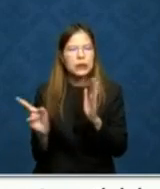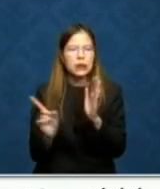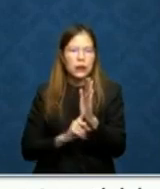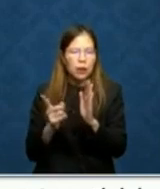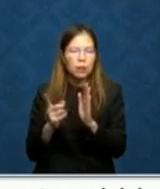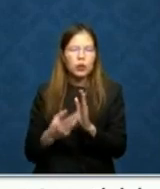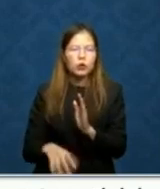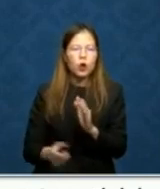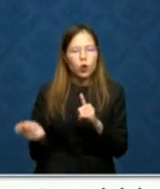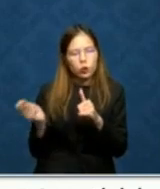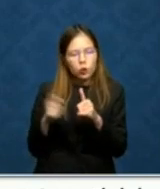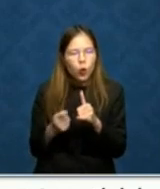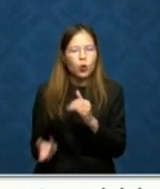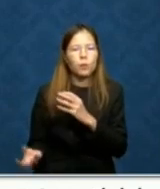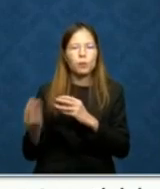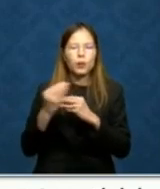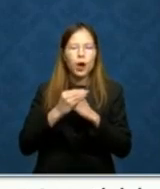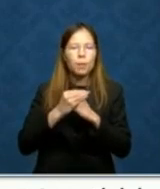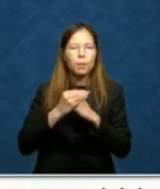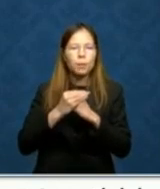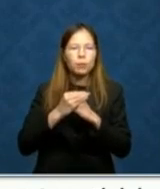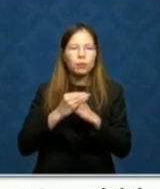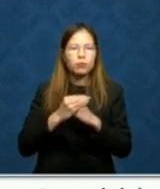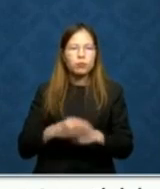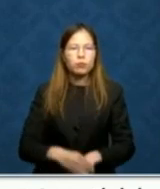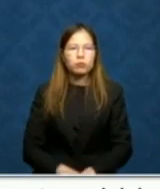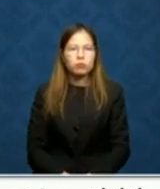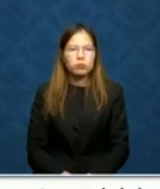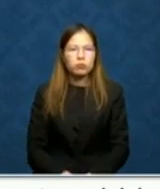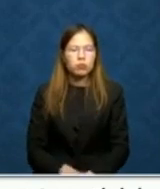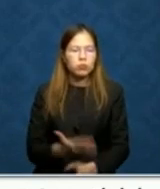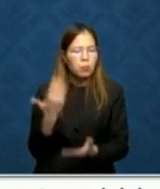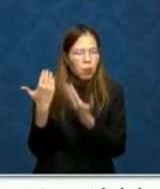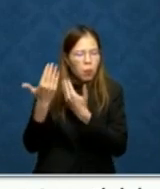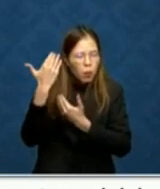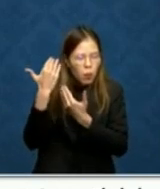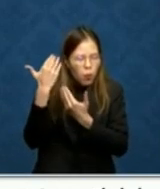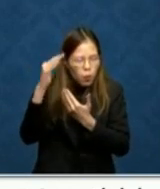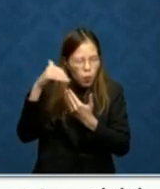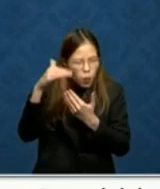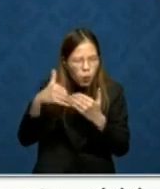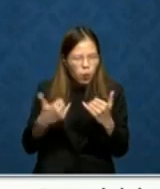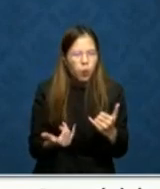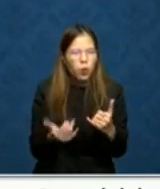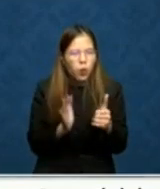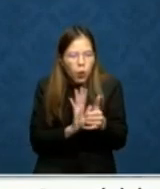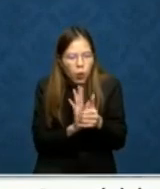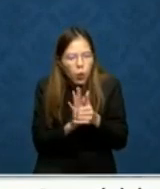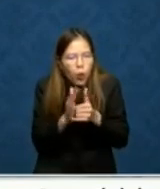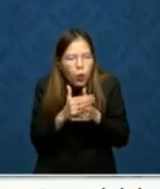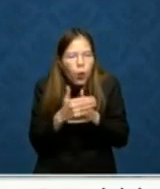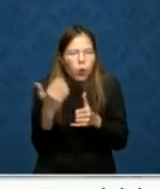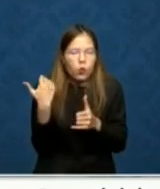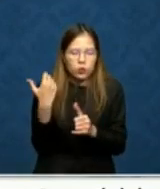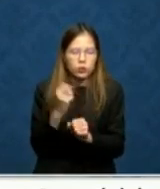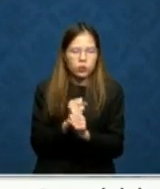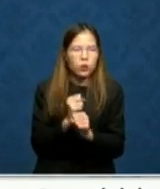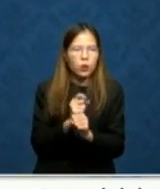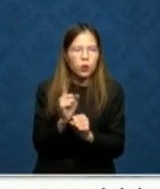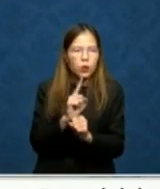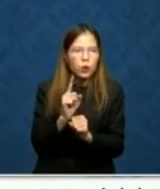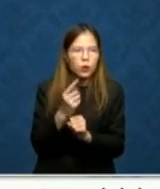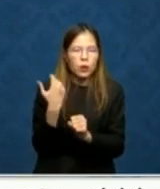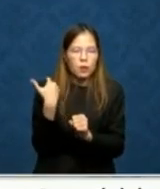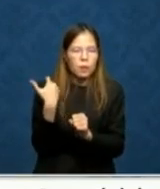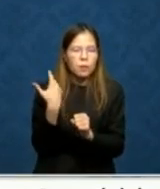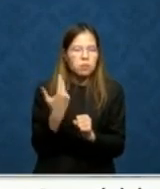มากขึ้นถึง2เท่าท่านประธานคะที่ผ่านมาปัญหาการคุกคามทางเพศมักจะถูกตีความว่าเป็นเรื่